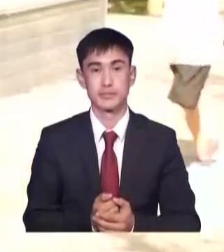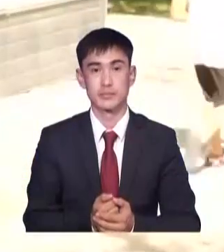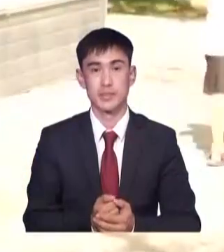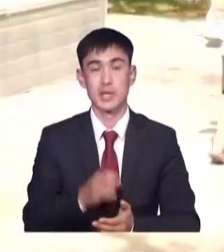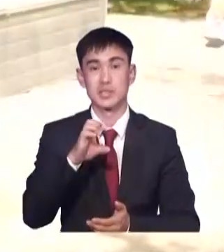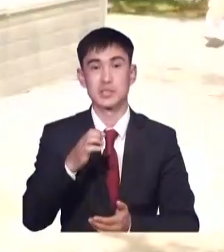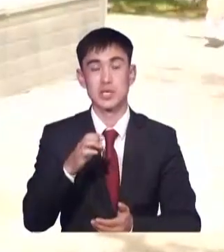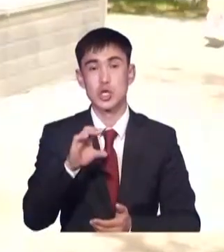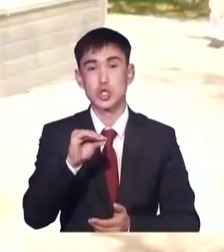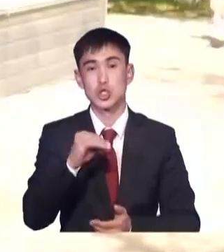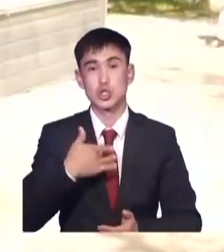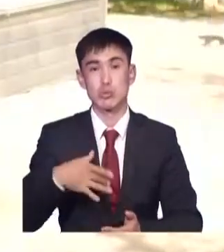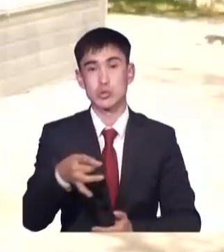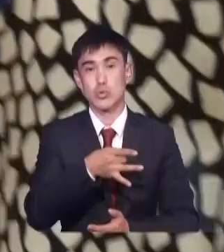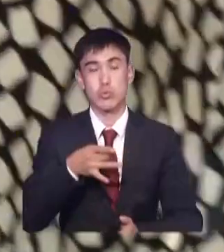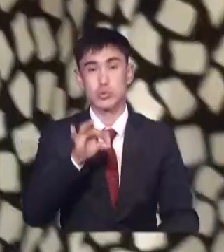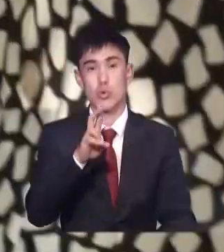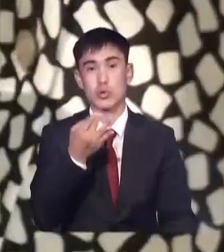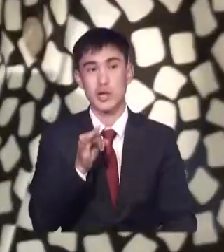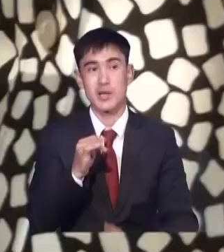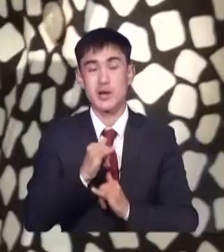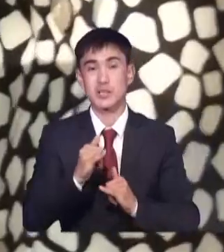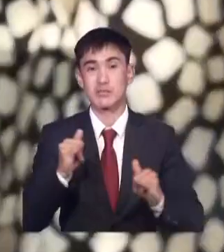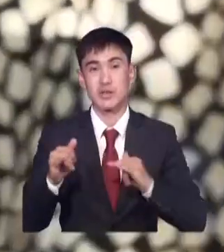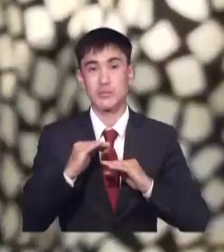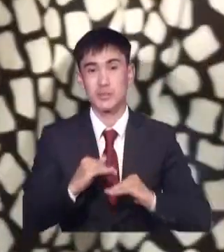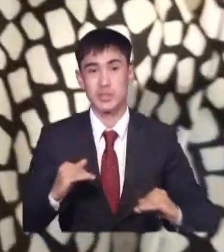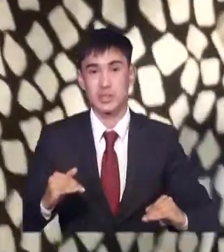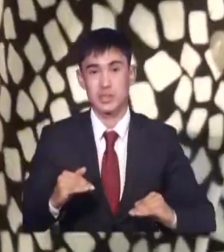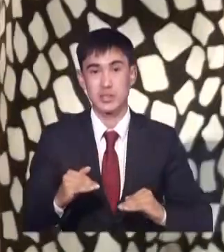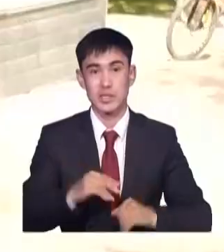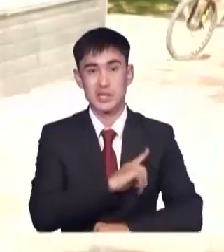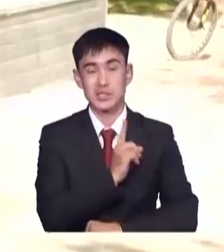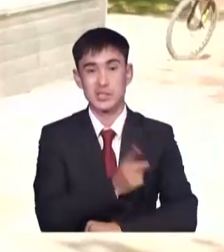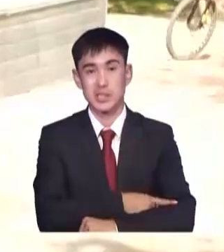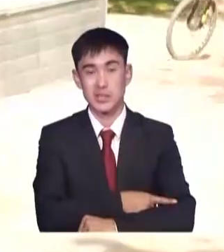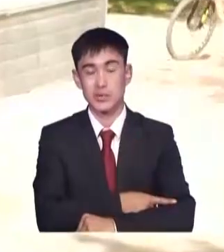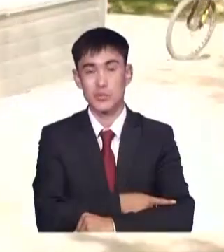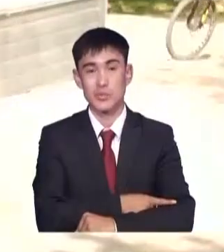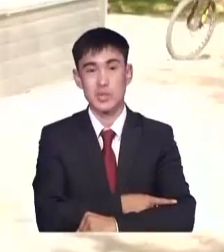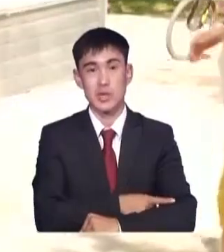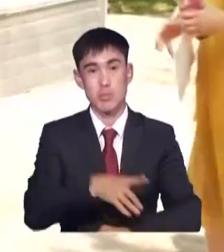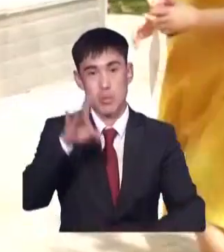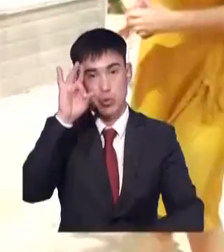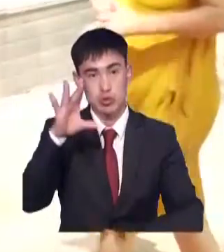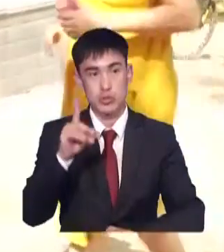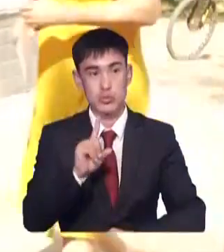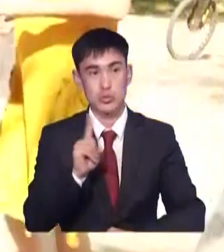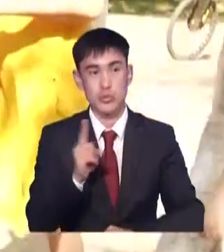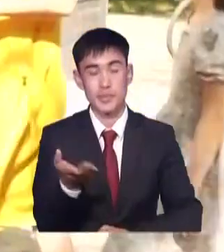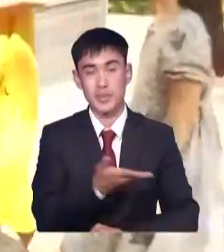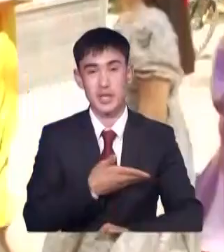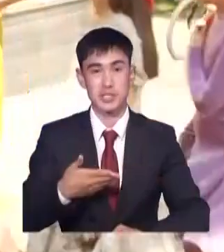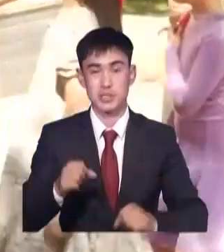с Жамбылской области, с Кордай. Развиваем в детях силу, то есть и популяризируем тем, что